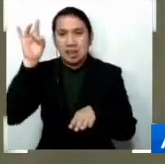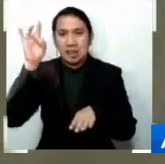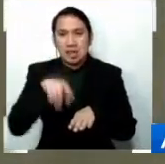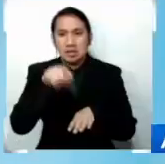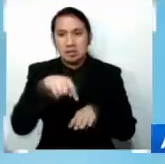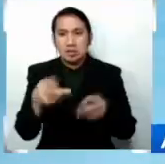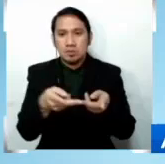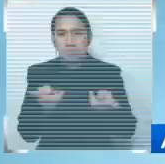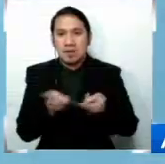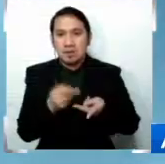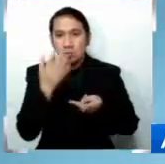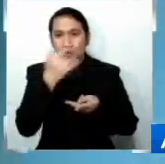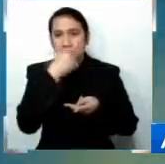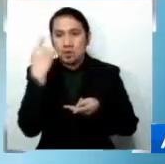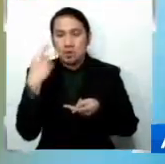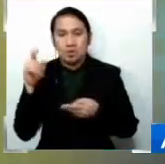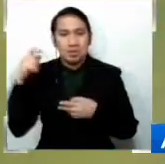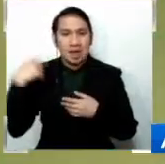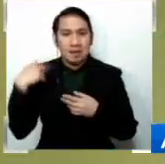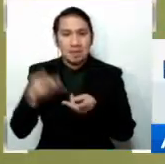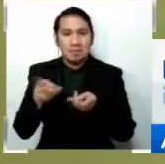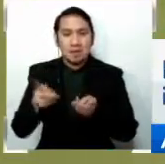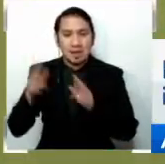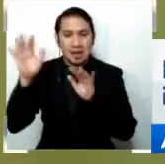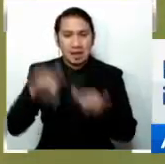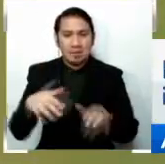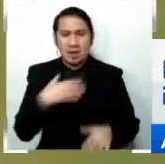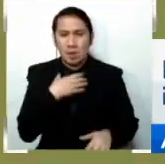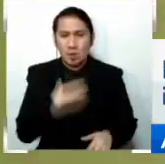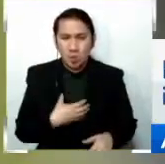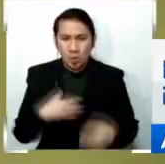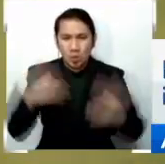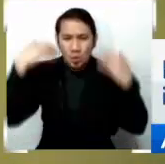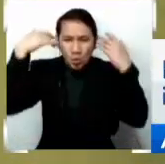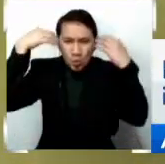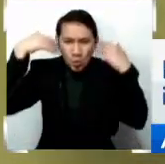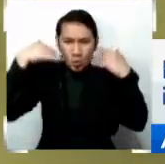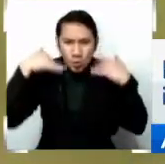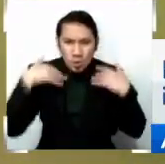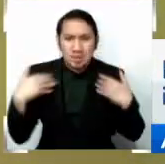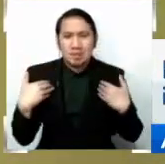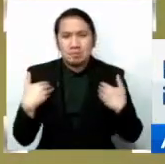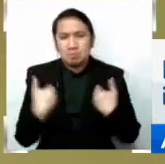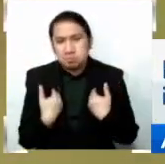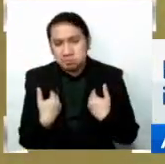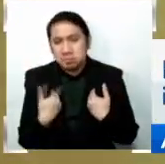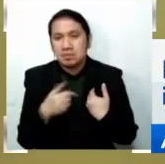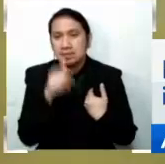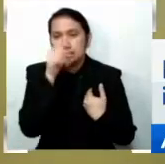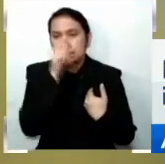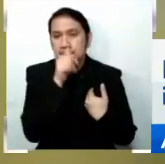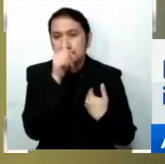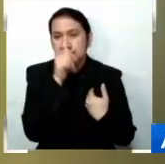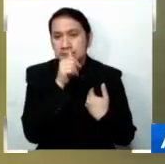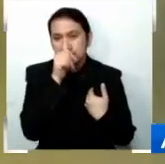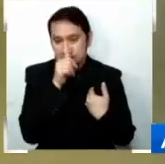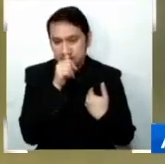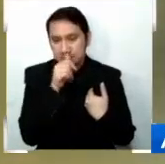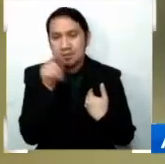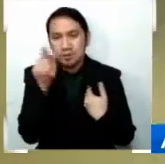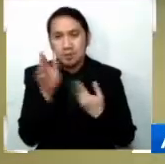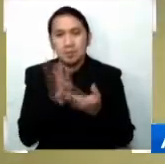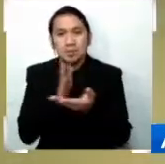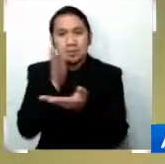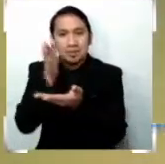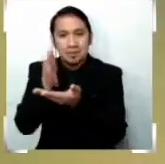landslide prone. Gutom, pawis at pagod. Ang tinitiis ng mga health worker, maabot lang ang mga komunidad para